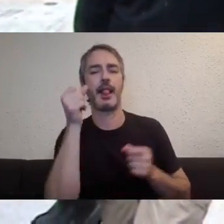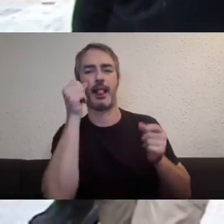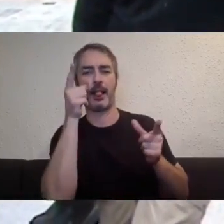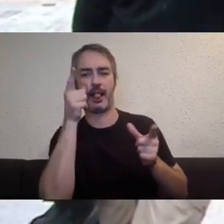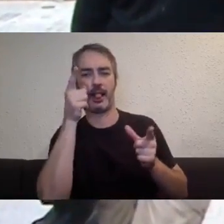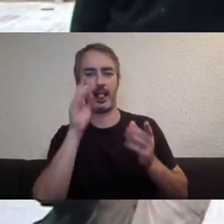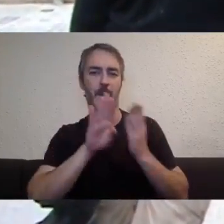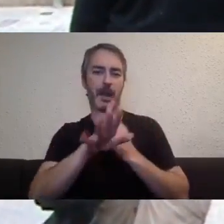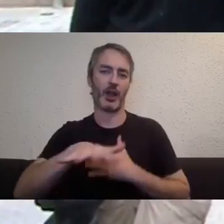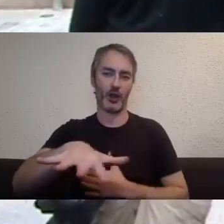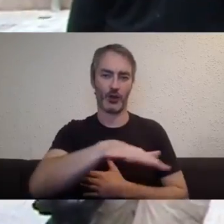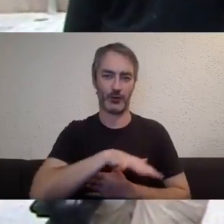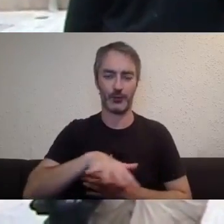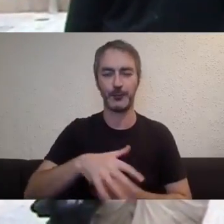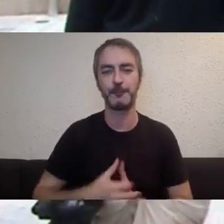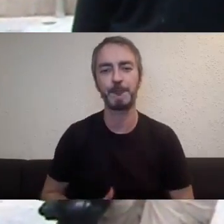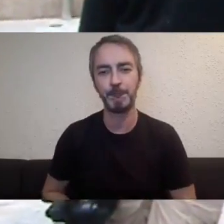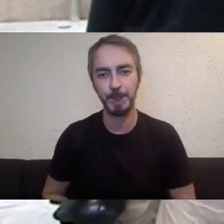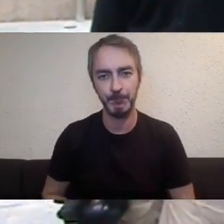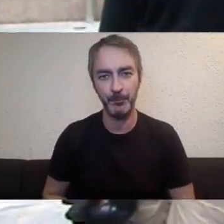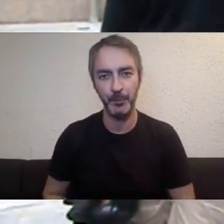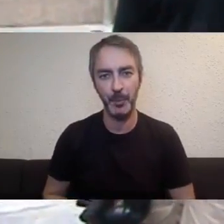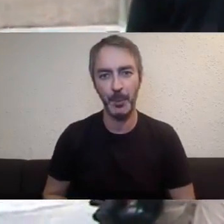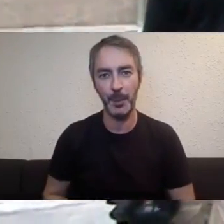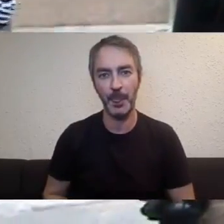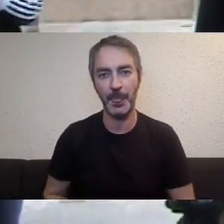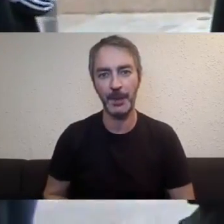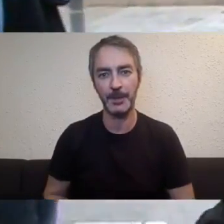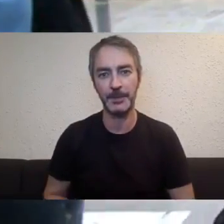dels divendres i de comentar això. Teo, que hi hagi algú.